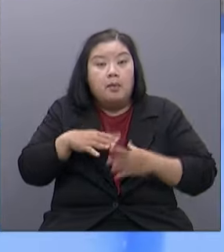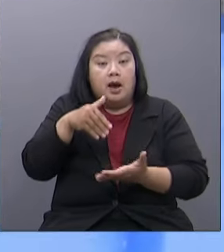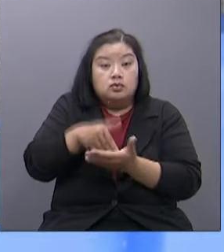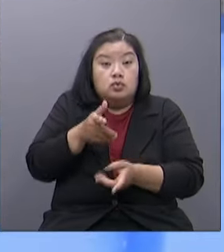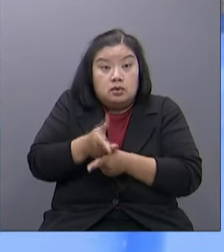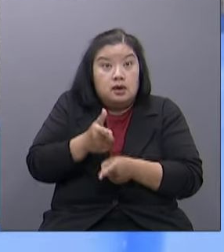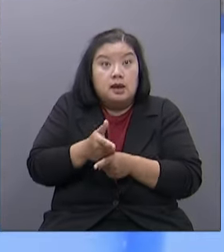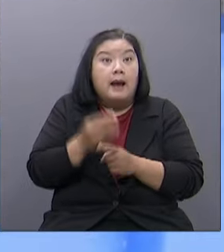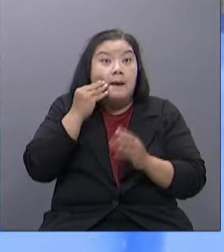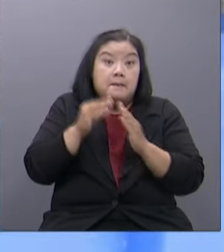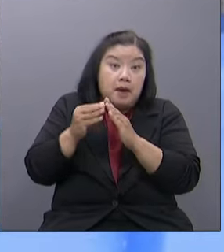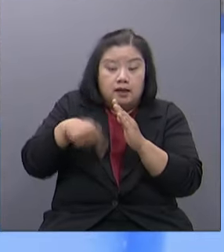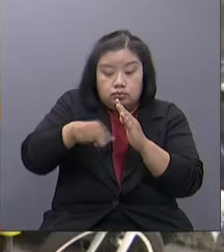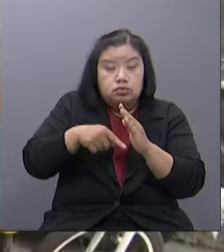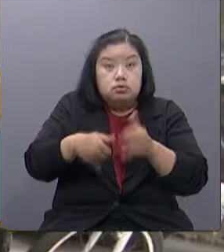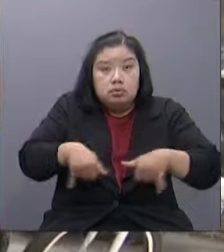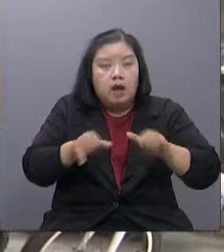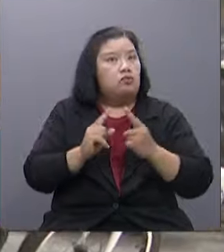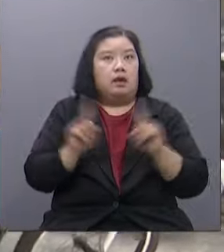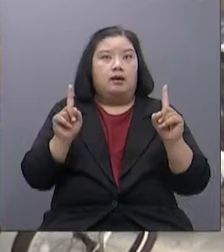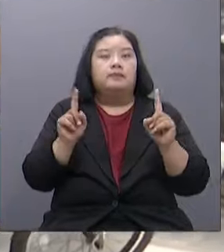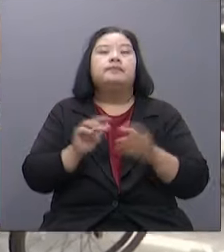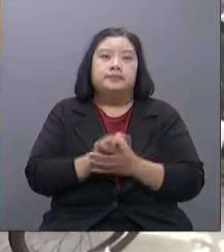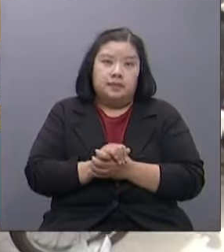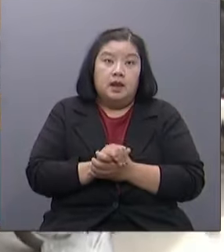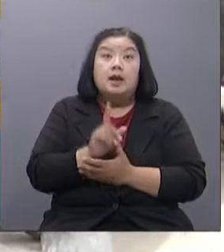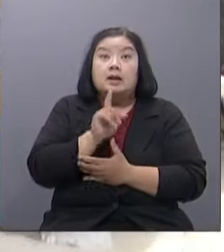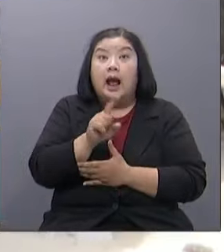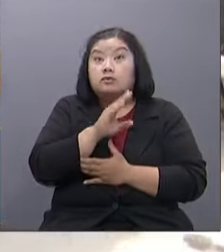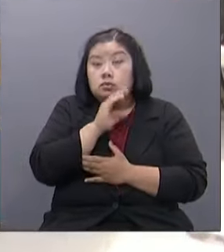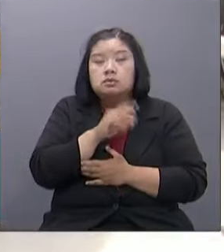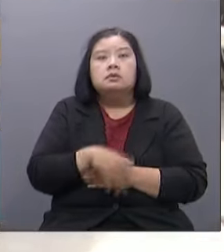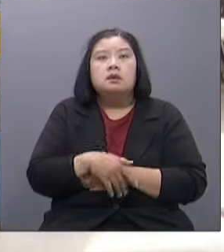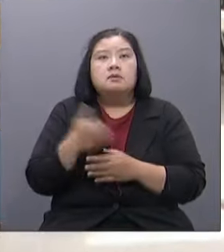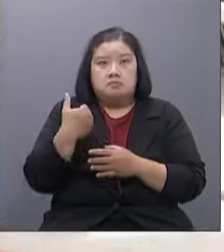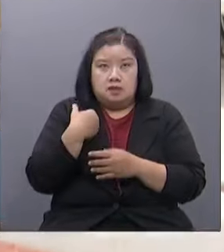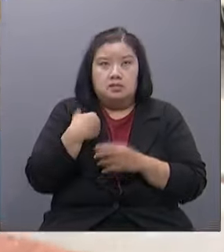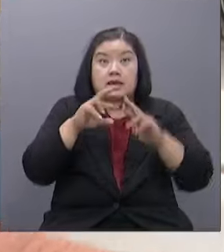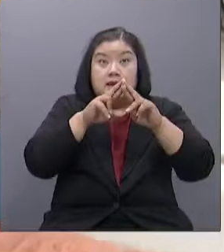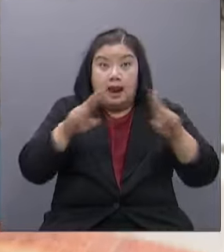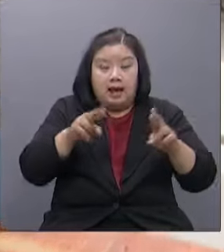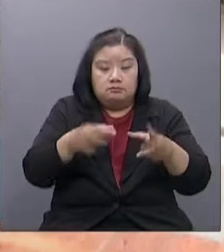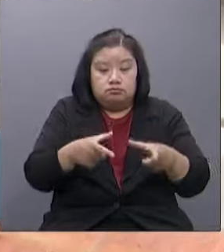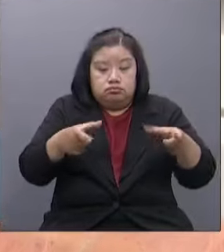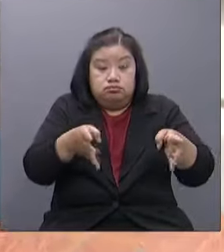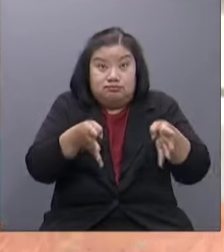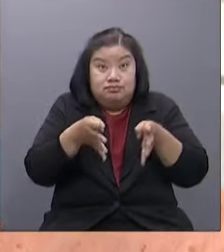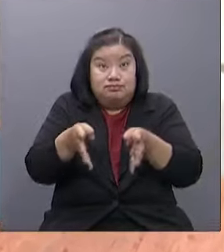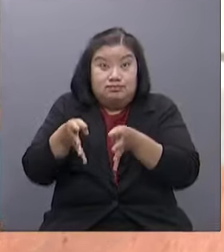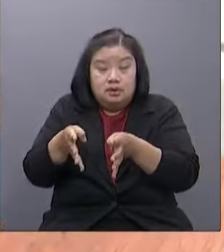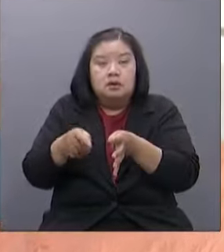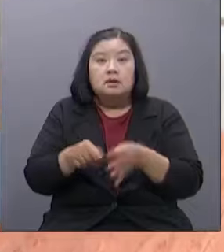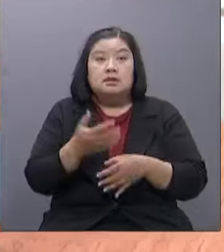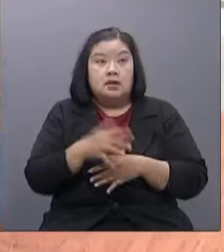ถึงสัตว์รอขายก็จริงดูเหมือนว่าระยะเวลาที่เขาอยู่ในร้านบางตัวที่ถูกขายออกไปอย่างรวดเร็ว